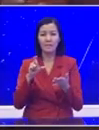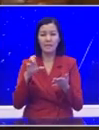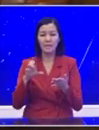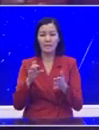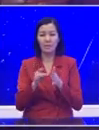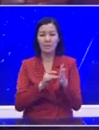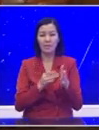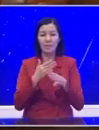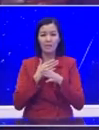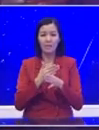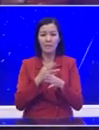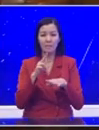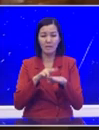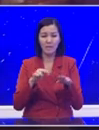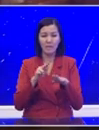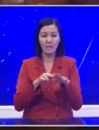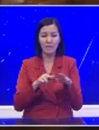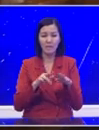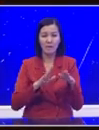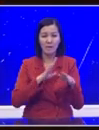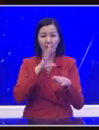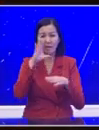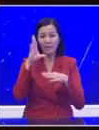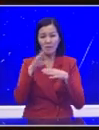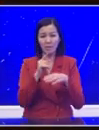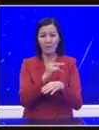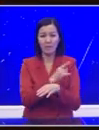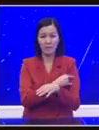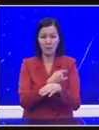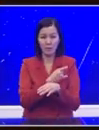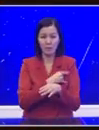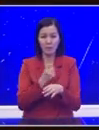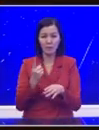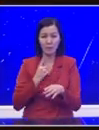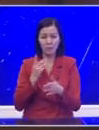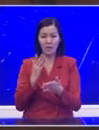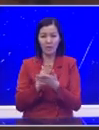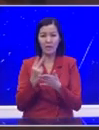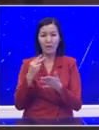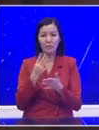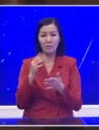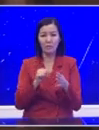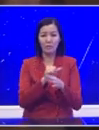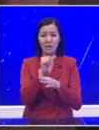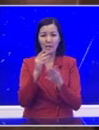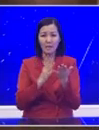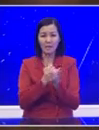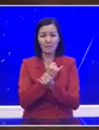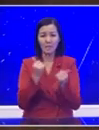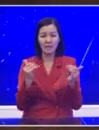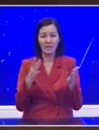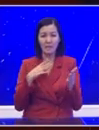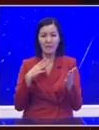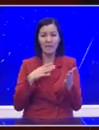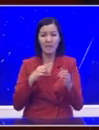жәрдем қызметі мен тәртіп сақшылары тәулік бойына кезекшілікке қойылған. 24 сағат аяқтарына тік тұрып қызмет атқарады. Сала